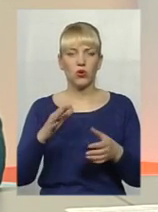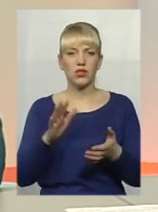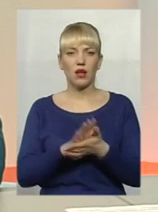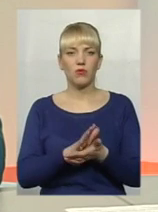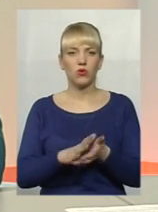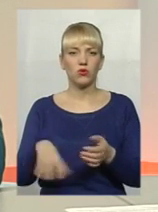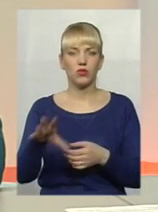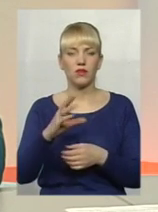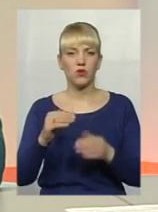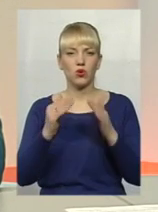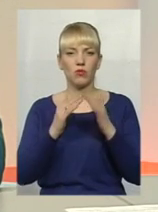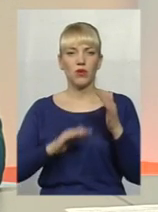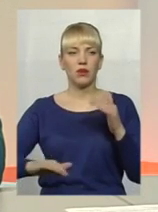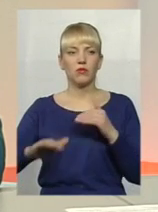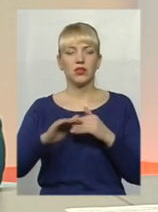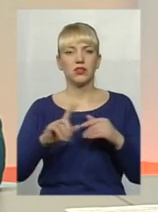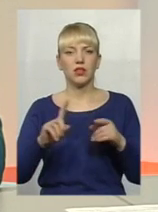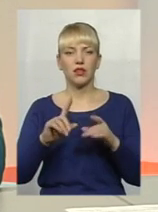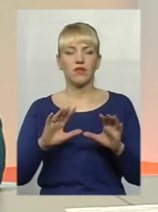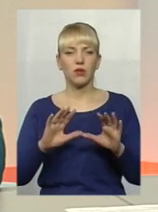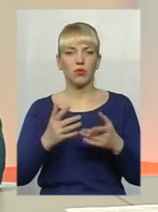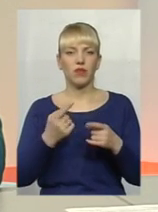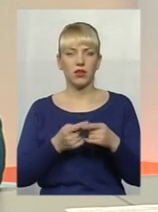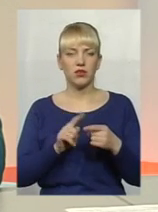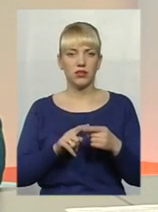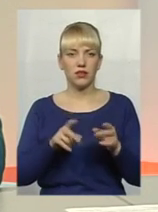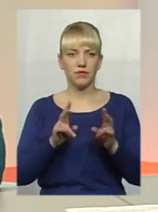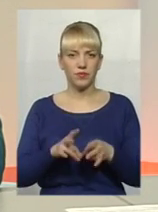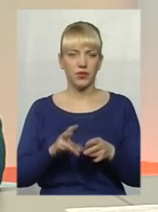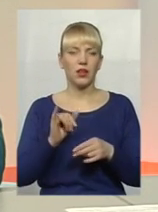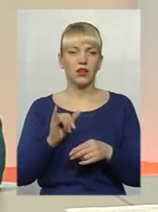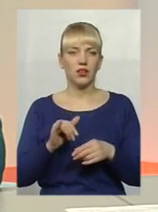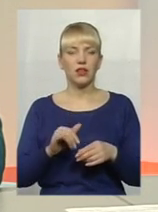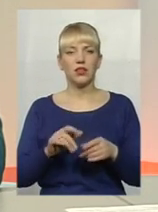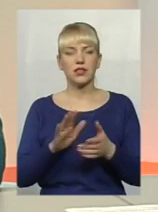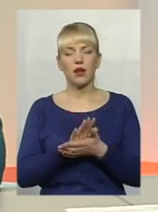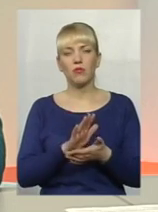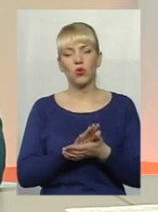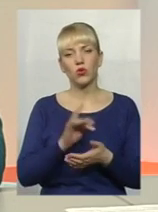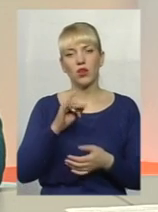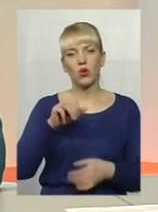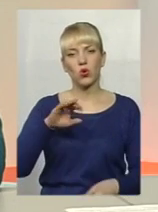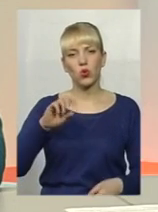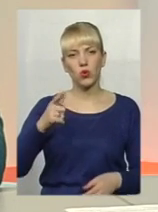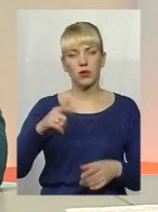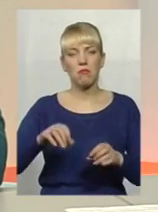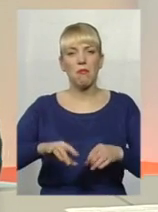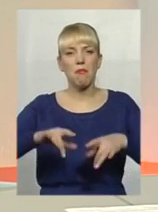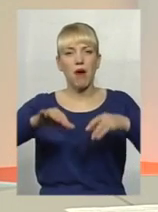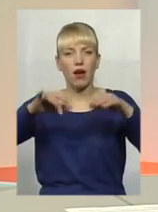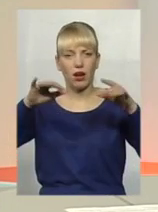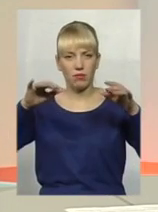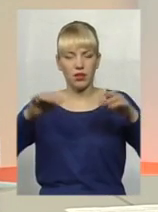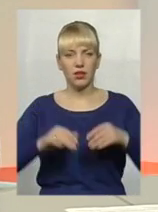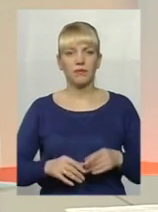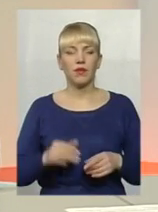якій відбувається ця дія. І забруднення саме парами ртуті